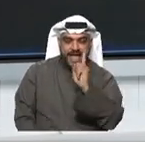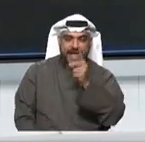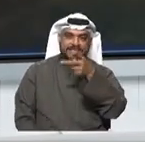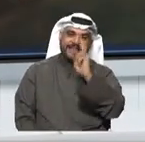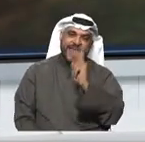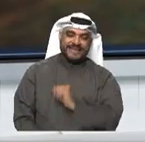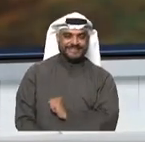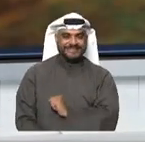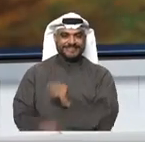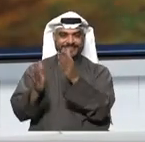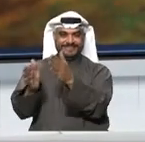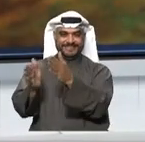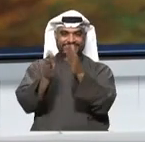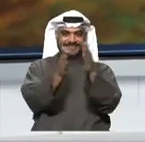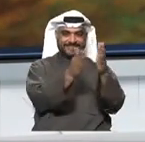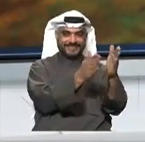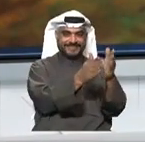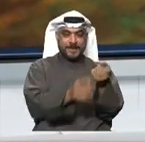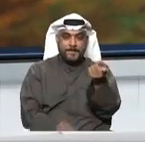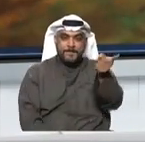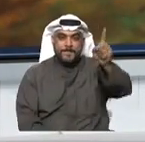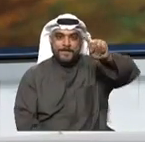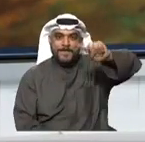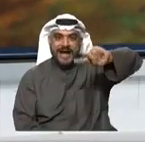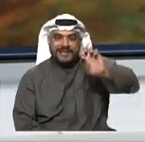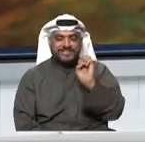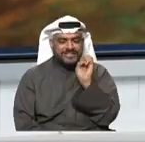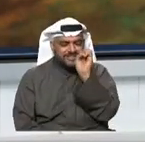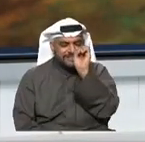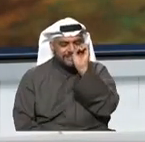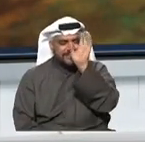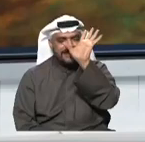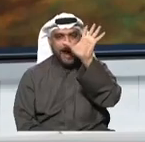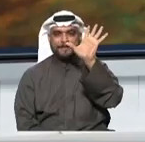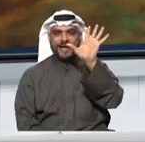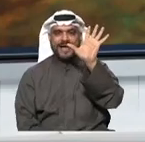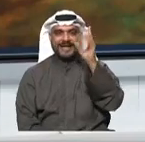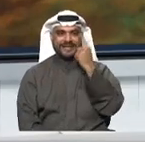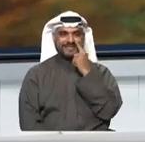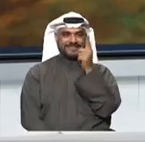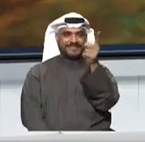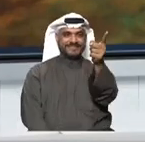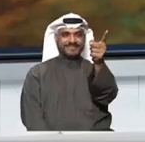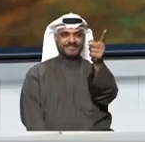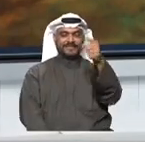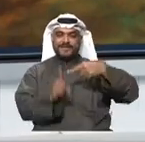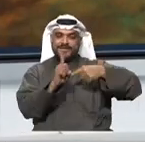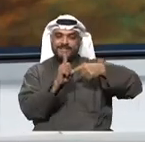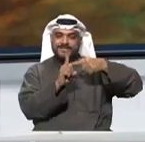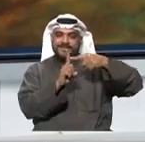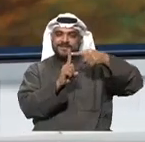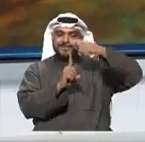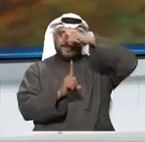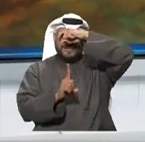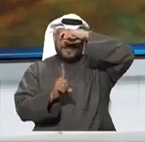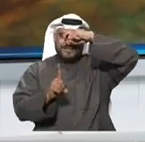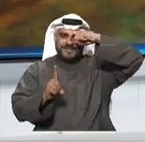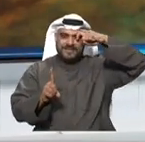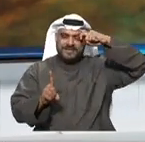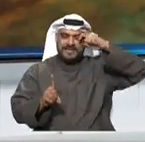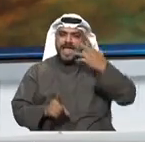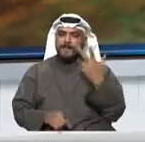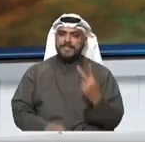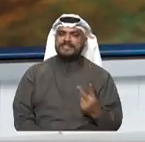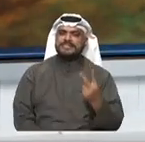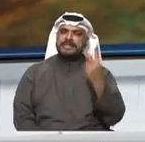مئوية، مع بداية دخول ساعات الصباح الأولى ودرجات الحرارة الصغرى المتوقعة في معظم مناطق البلاد تتفاوت ما بين 7